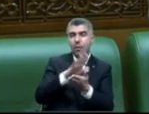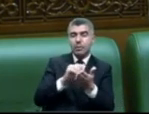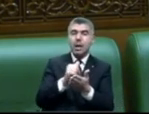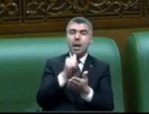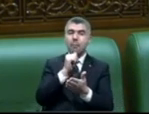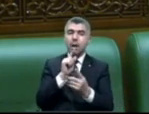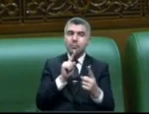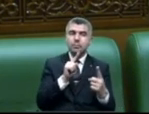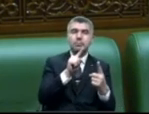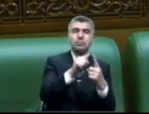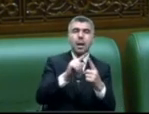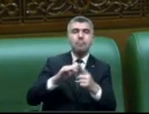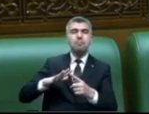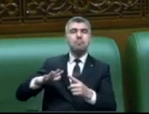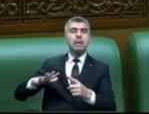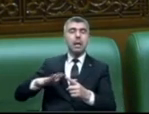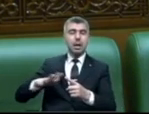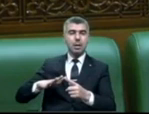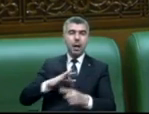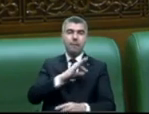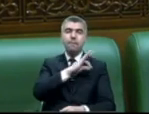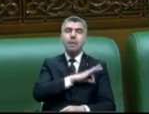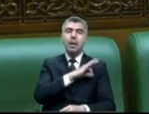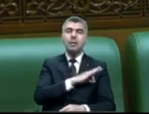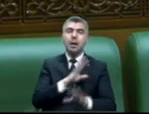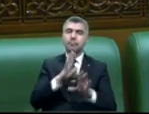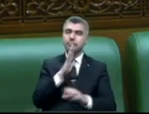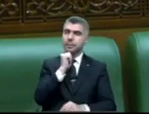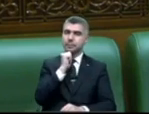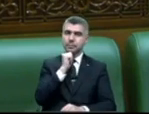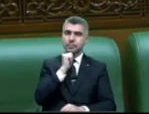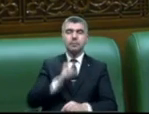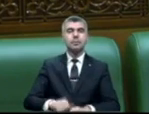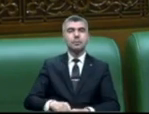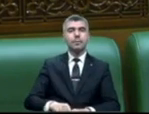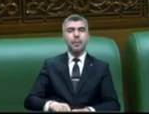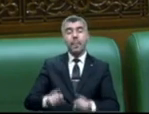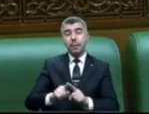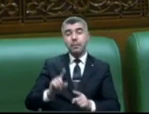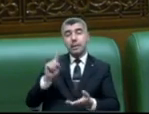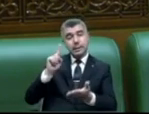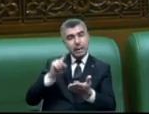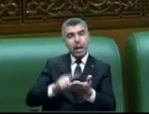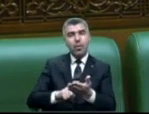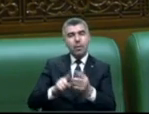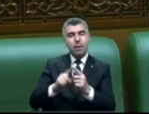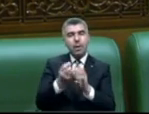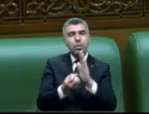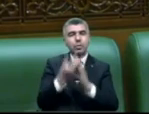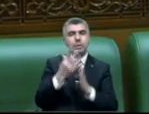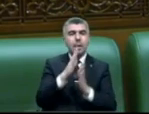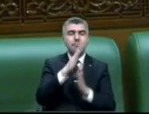والمائية الموجهة للمدن، إلى أنها لا تستفيد من عائداتها، وفي هذا الإطار نؤكد بإلحاح على ضرورة بلورة مخطط